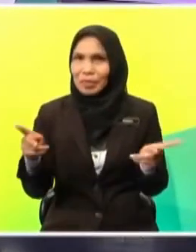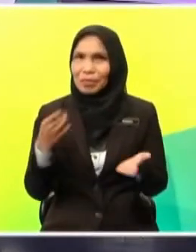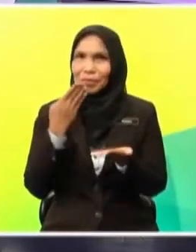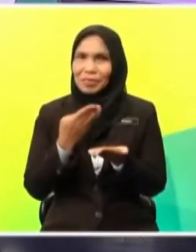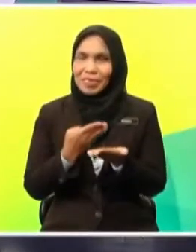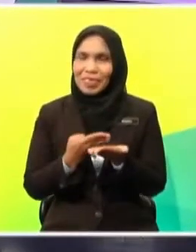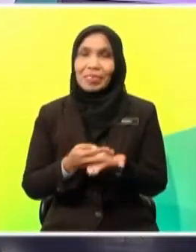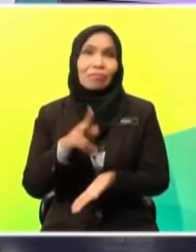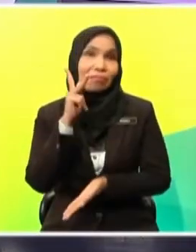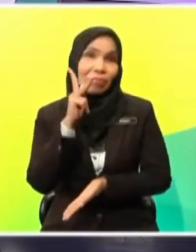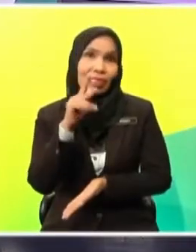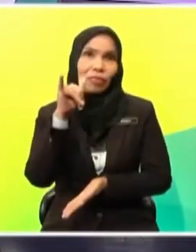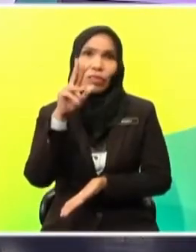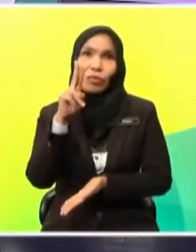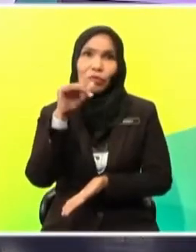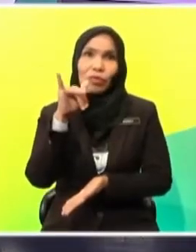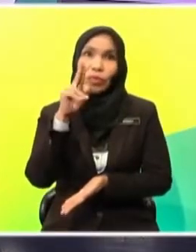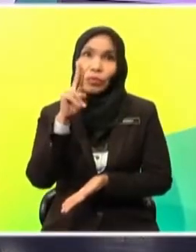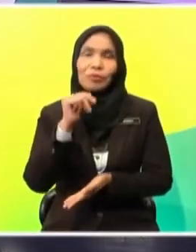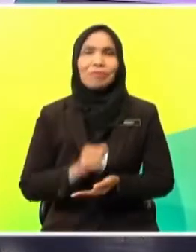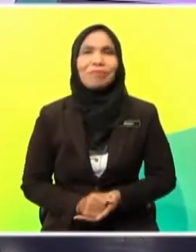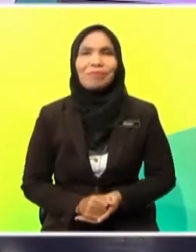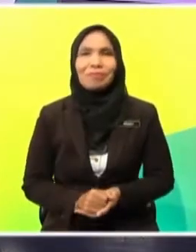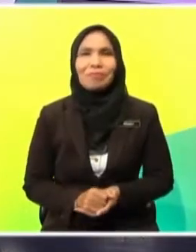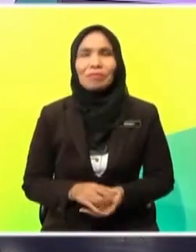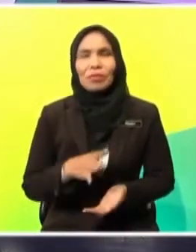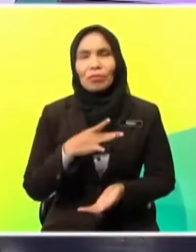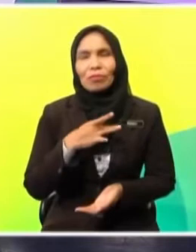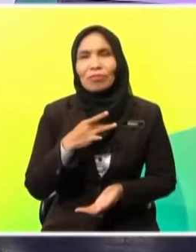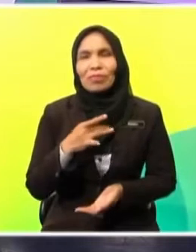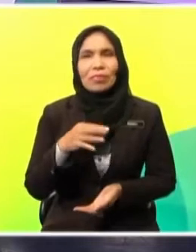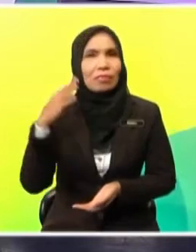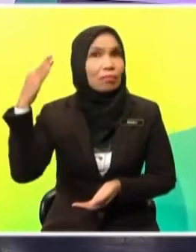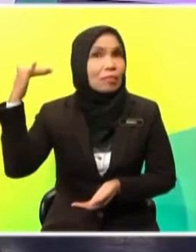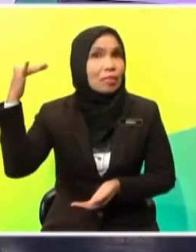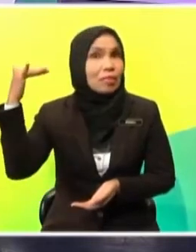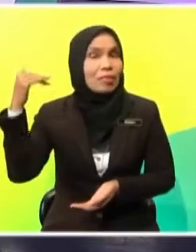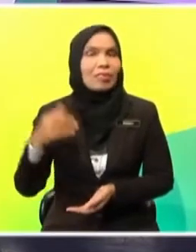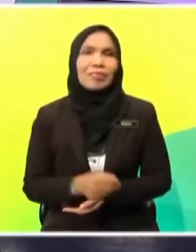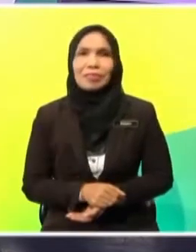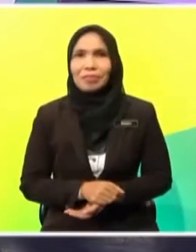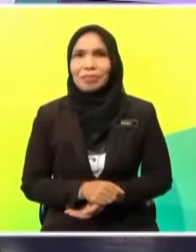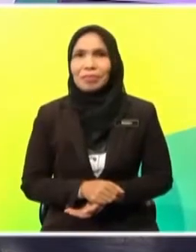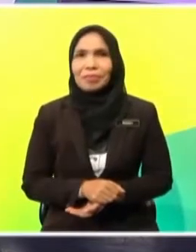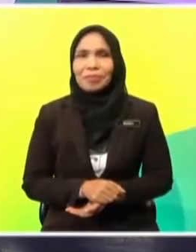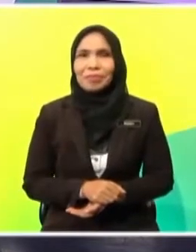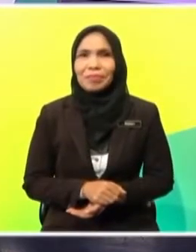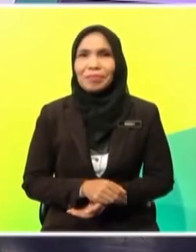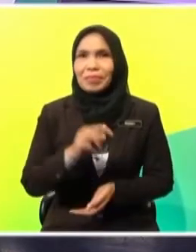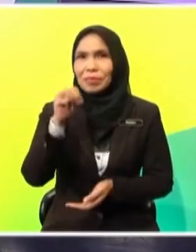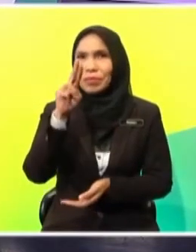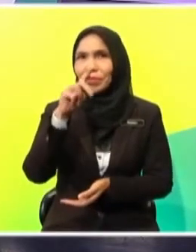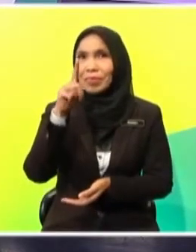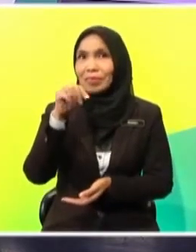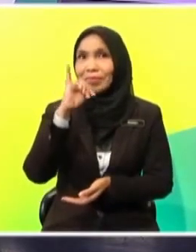opo sih Harsono kayu dengan musik tradisional pada awal siaran tadi Teguh mungkin beli Terangkan kepada